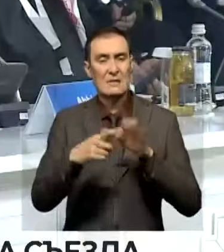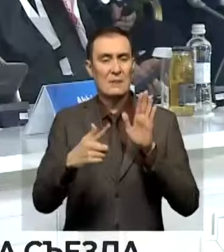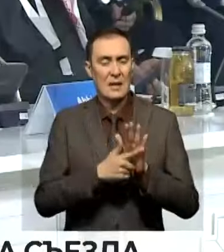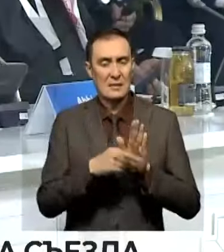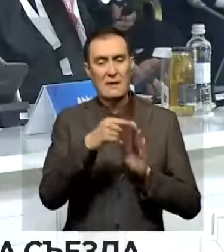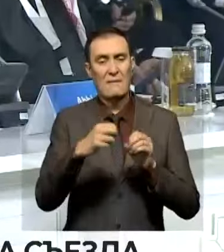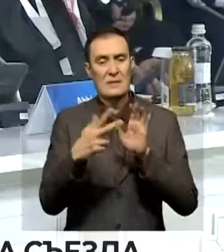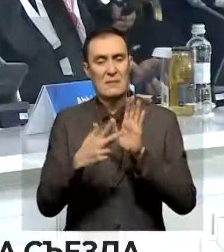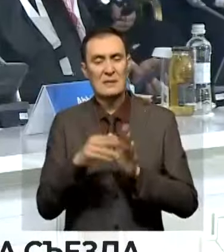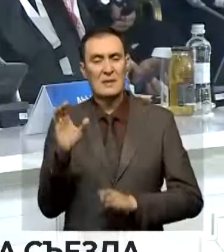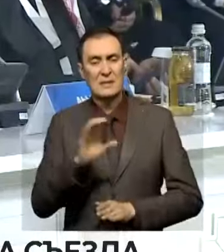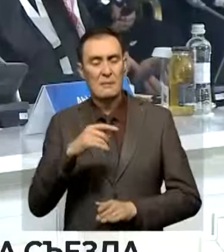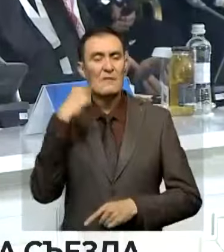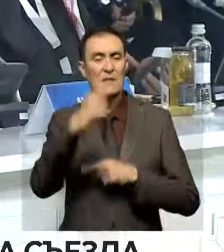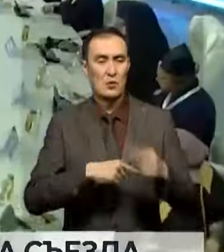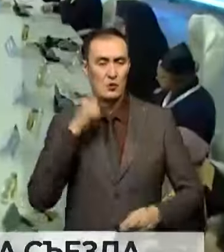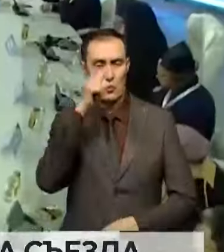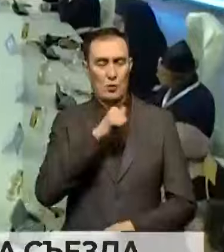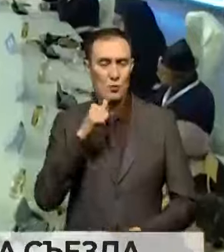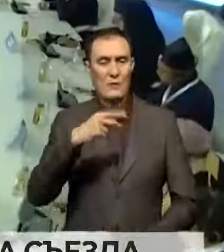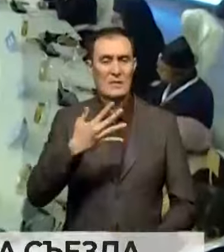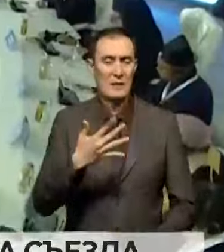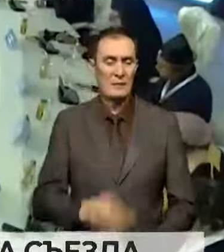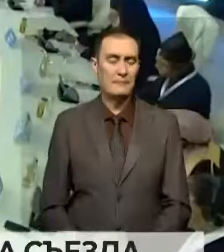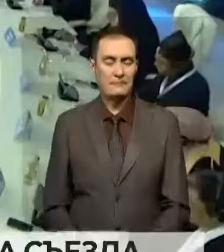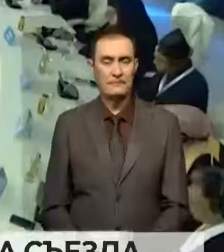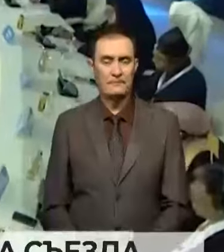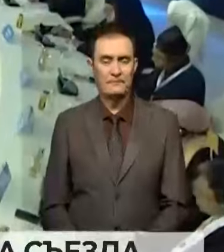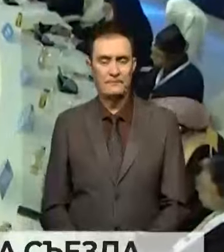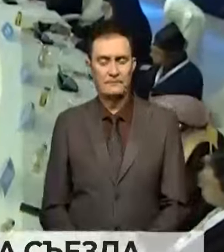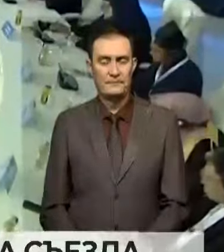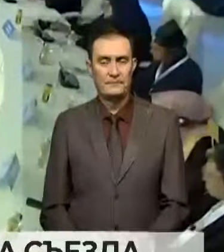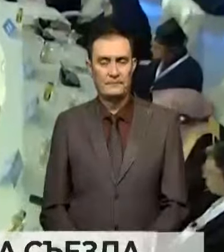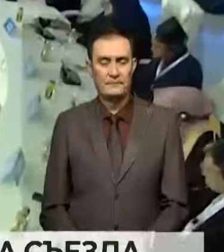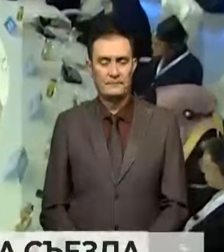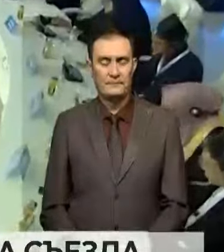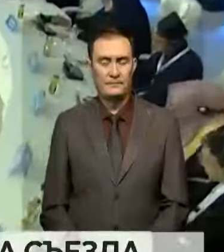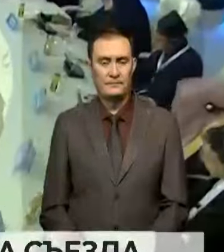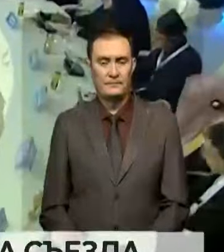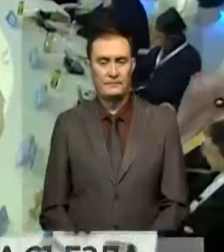17 и 18 сентября следующего года. Гульдана Хален, Абдулхамид Булюкпаев, 24 КИЗ.